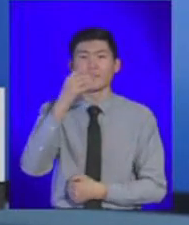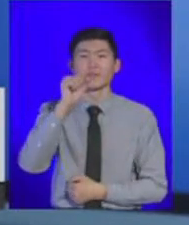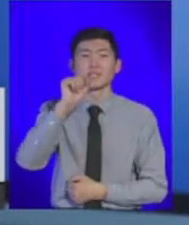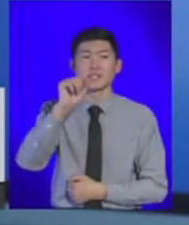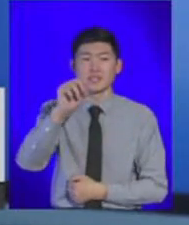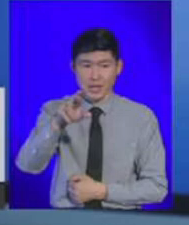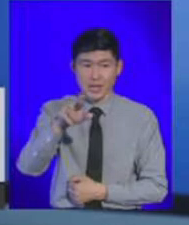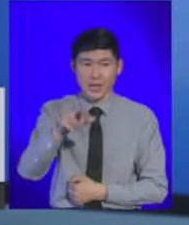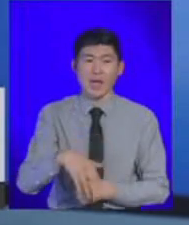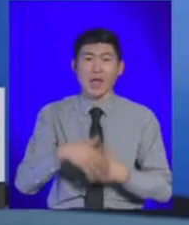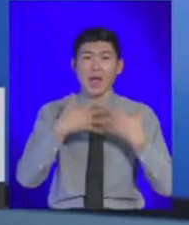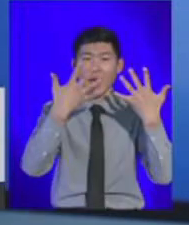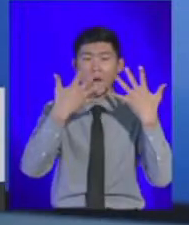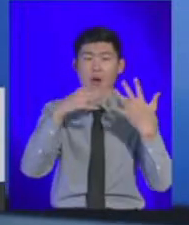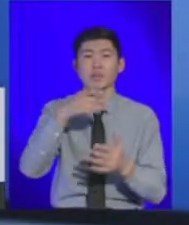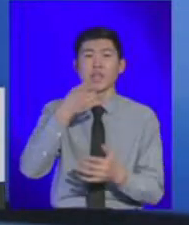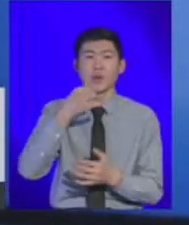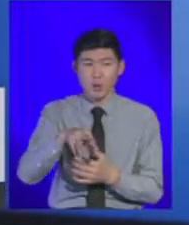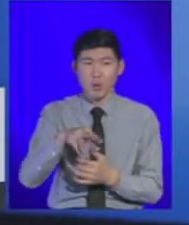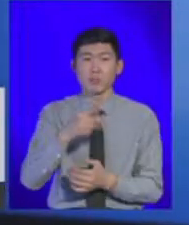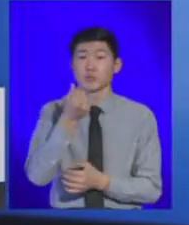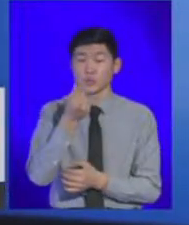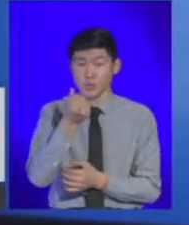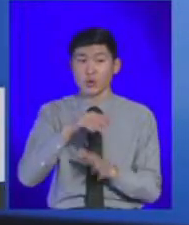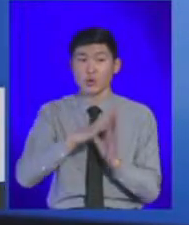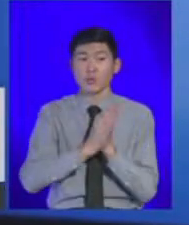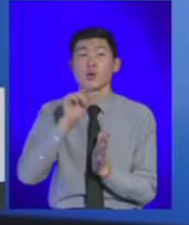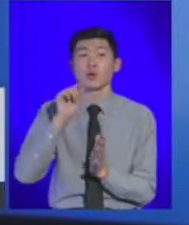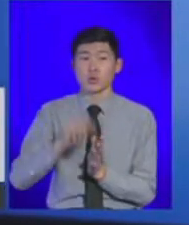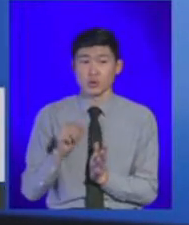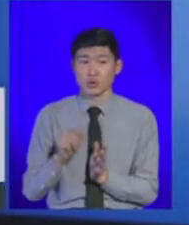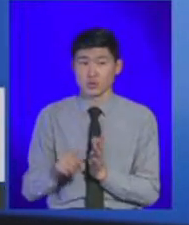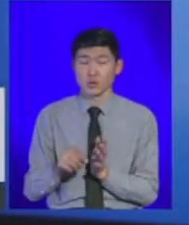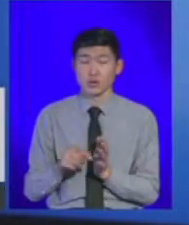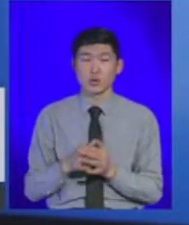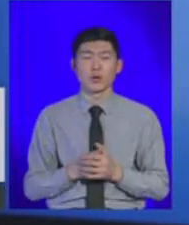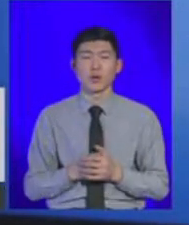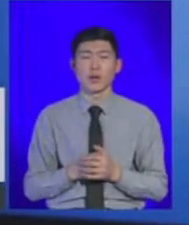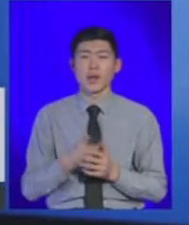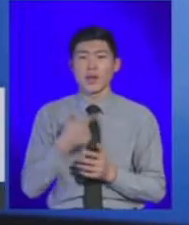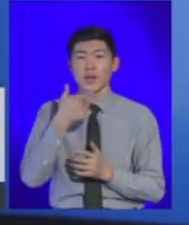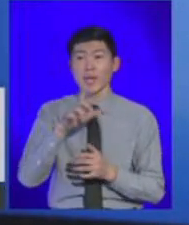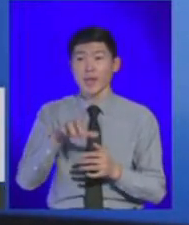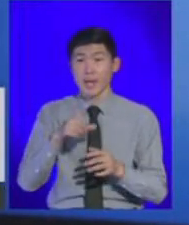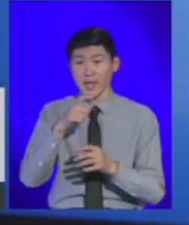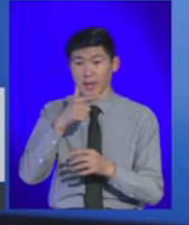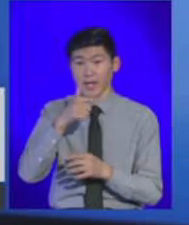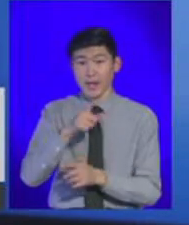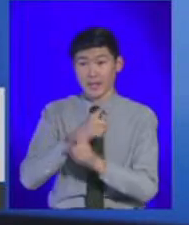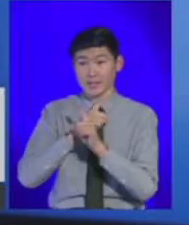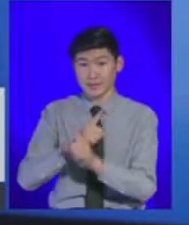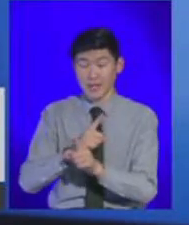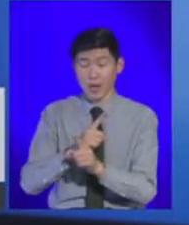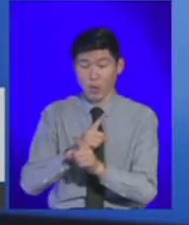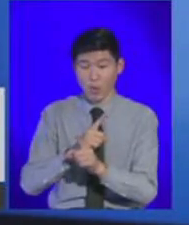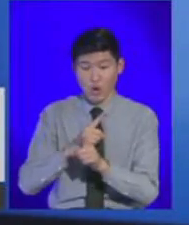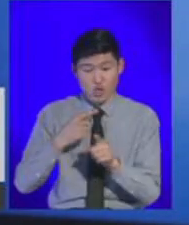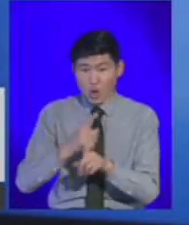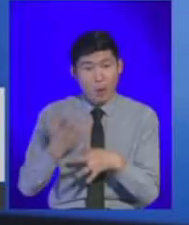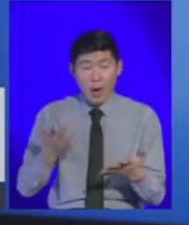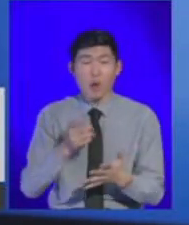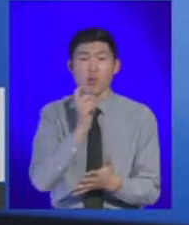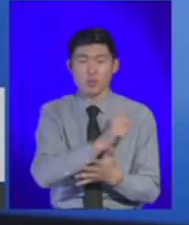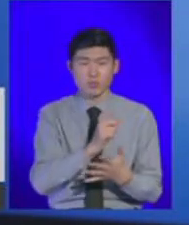одоо 10 гаруй тэрбум төгрөгийг бол өнөөдөр нэг гэрээнийхээ үүргийг биелүүлэгдээгүй ийм одоо юмуд